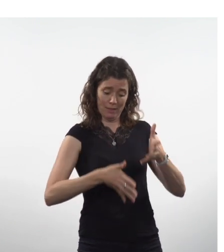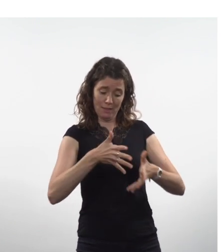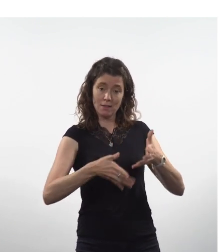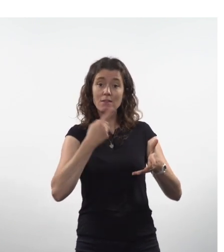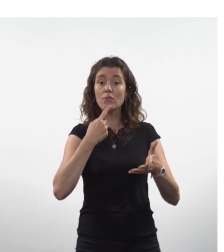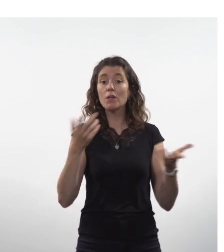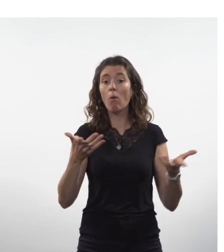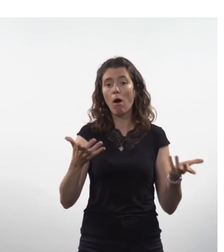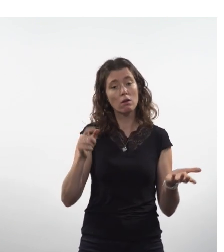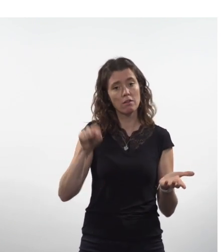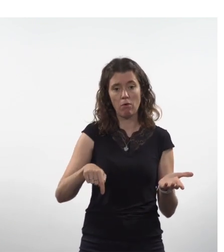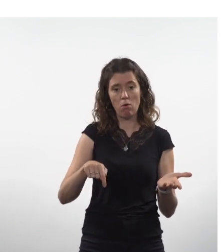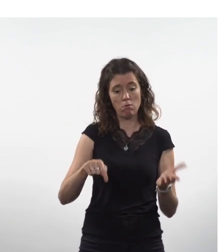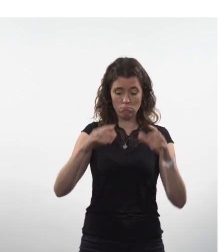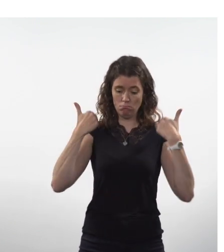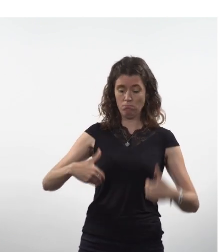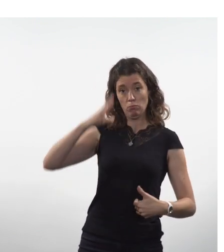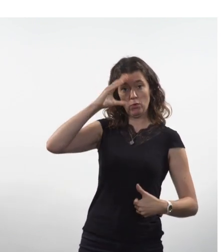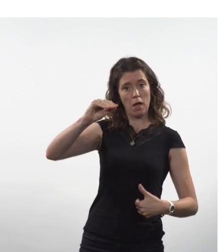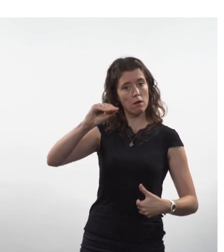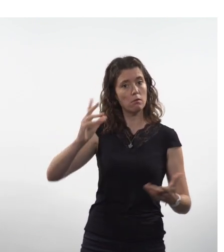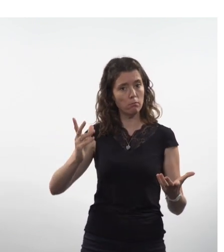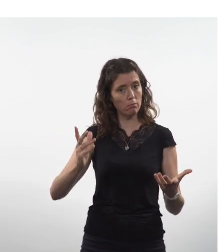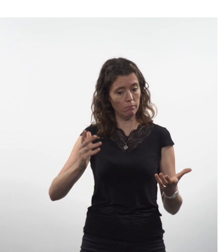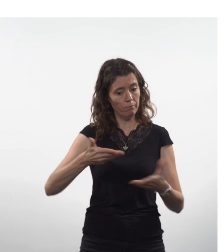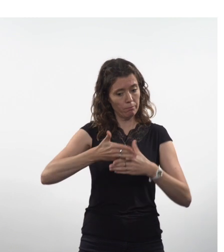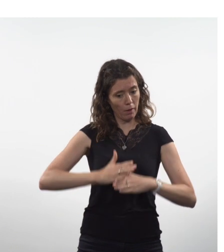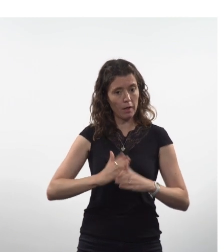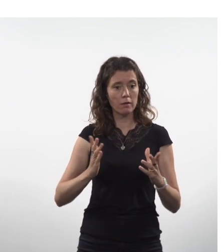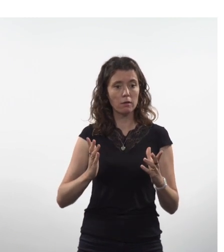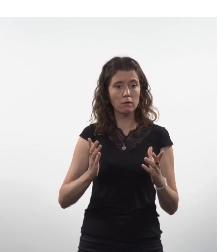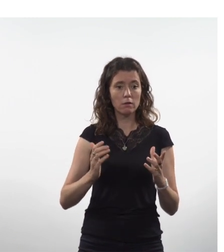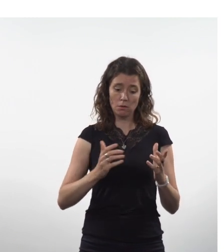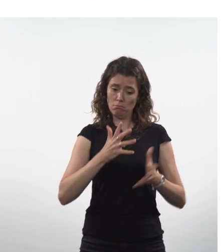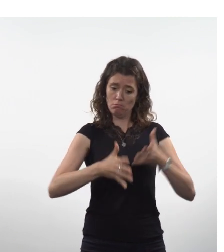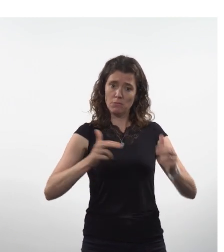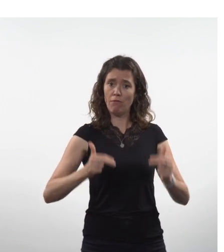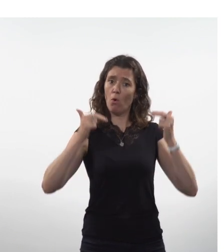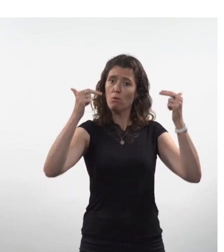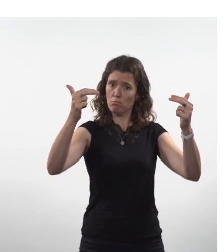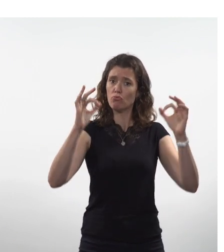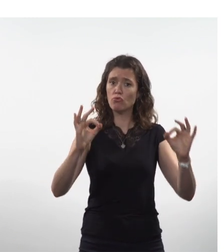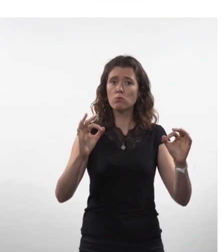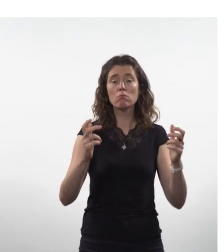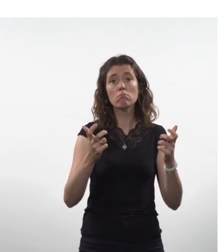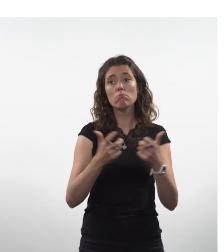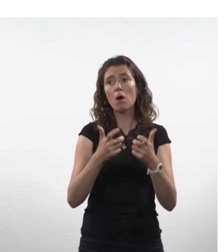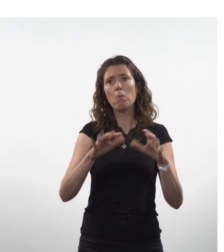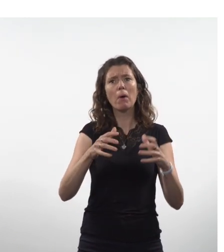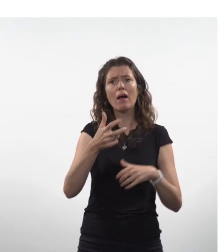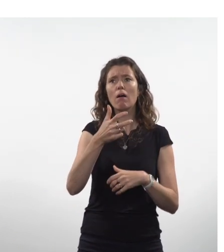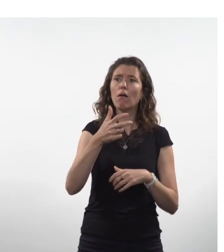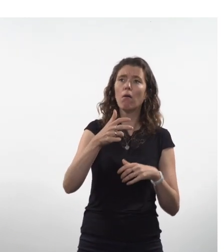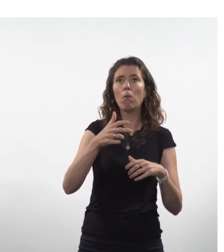veut dire avoir en tant que professionnel ou proposer un niveau linguistique très élevé, qui correspond pour un entendant à